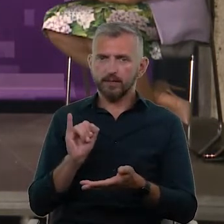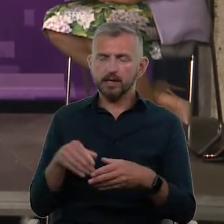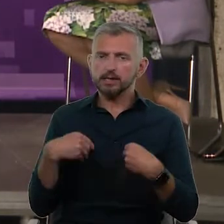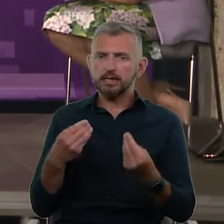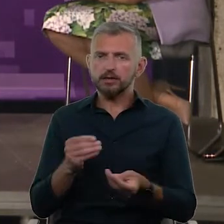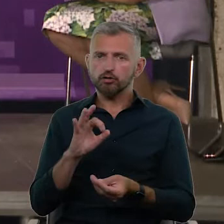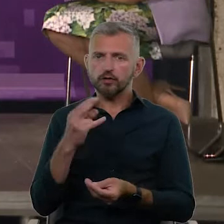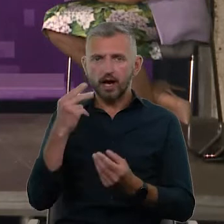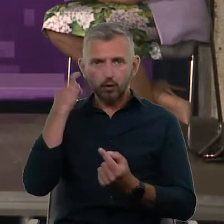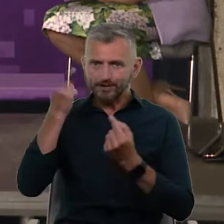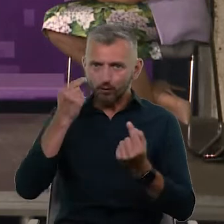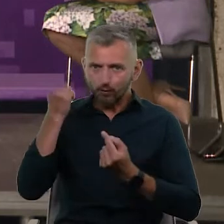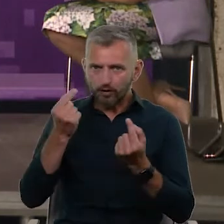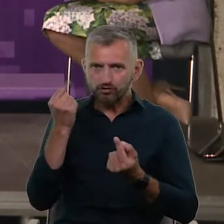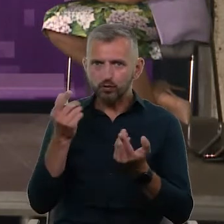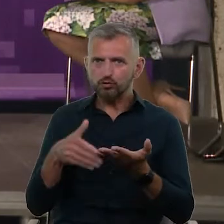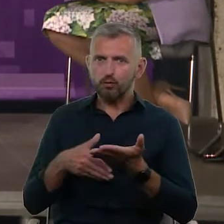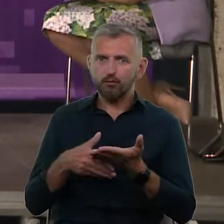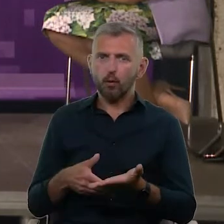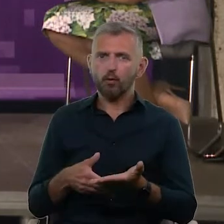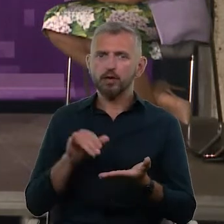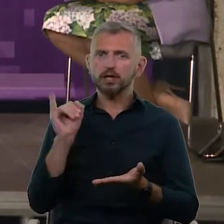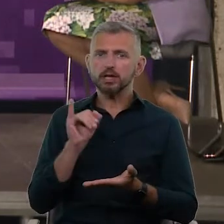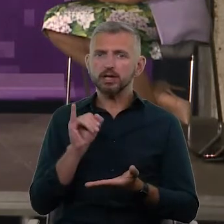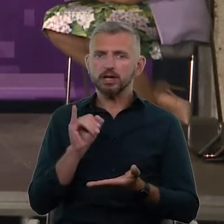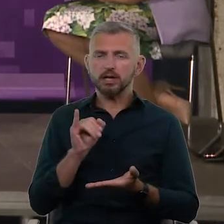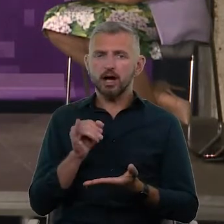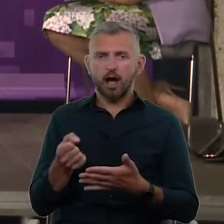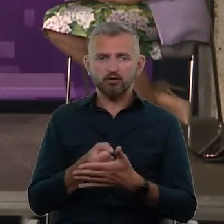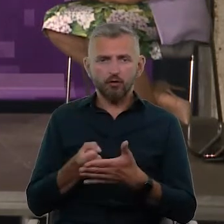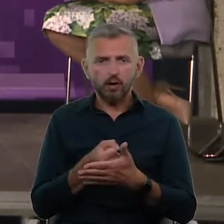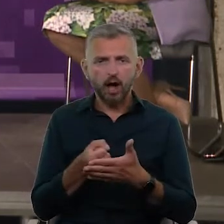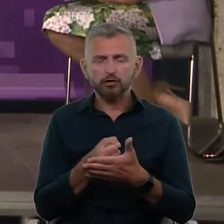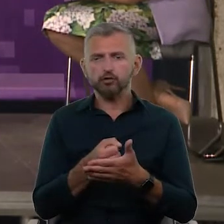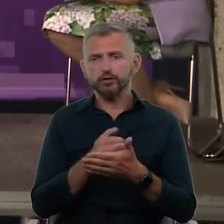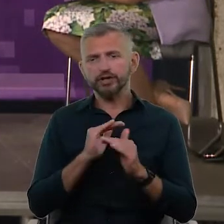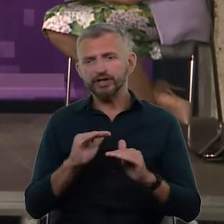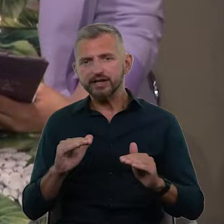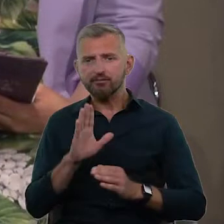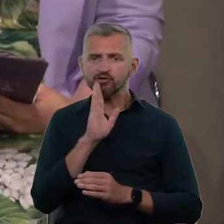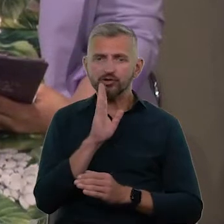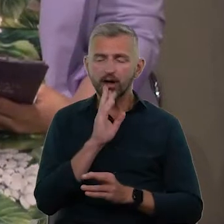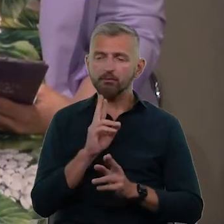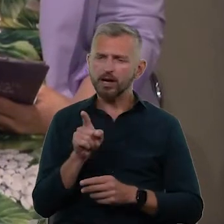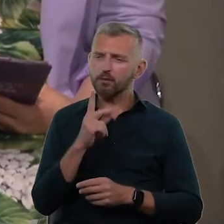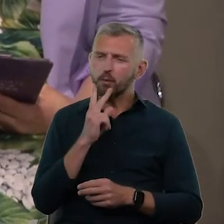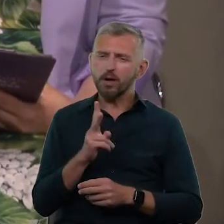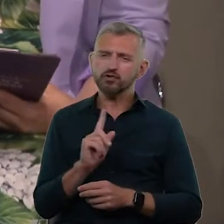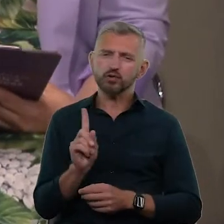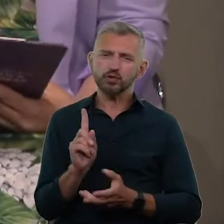надаєте соціально-психологічну теж допомогу, і адвокацію, і дітям, і жінкам. От як ви побачили,